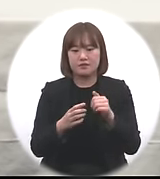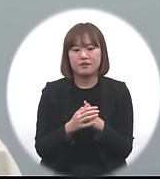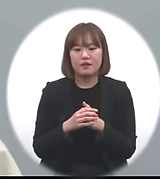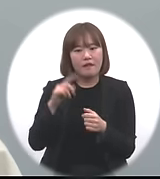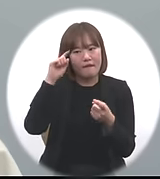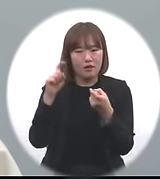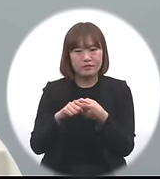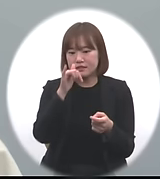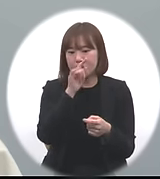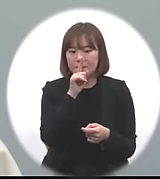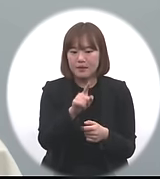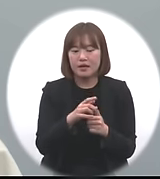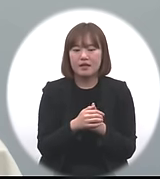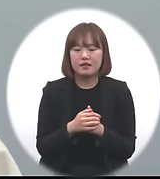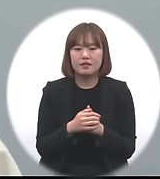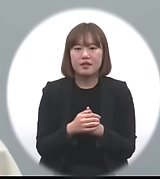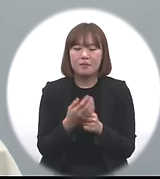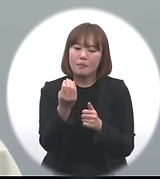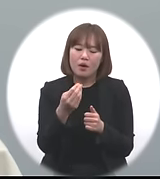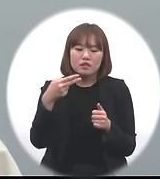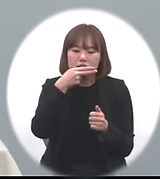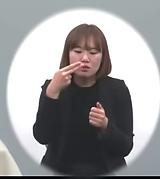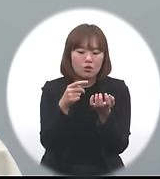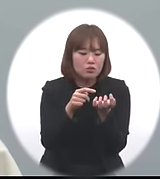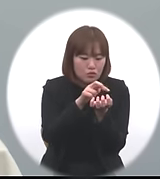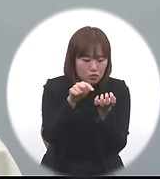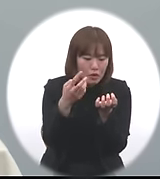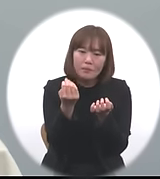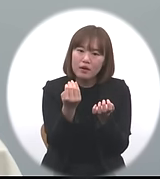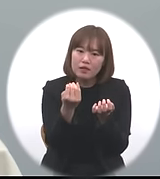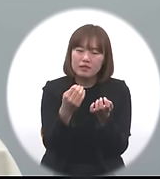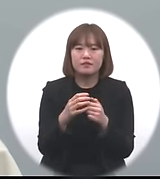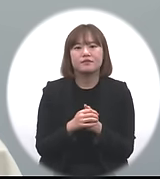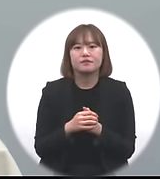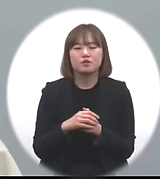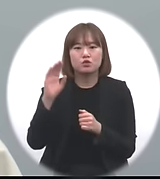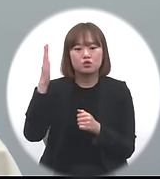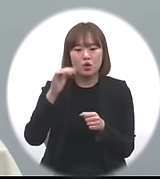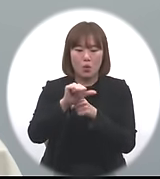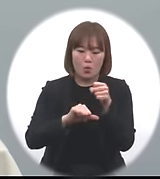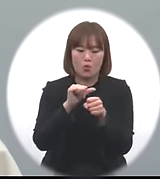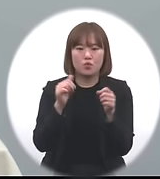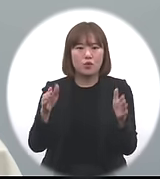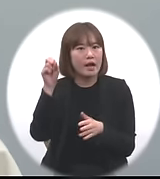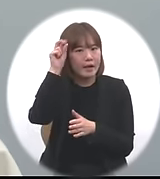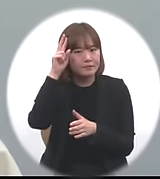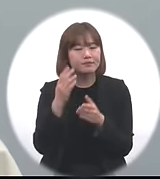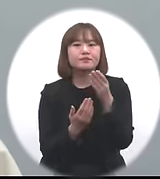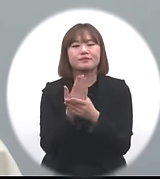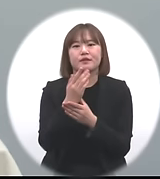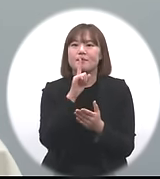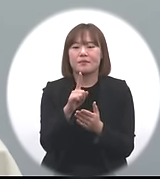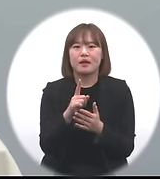시작했습니다. 소비자가 관심이 있어졌다는 얘기죠. 그리고 칫솔 모의 개수가 몇 개 들어있는지도 쓰기 시작했어요. 이게 최근 한